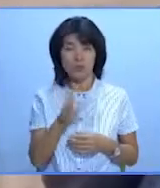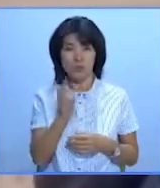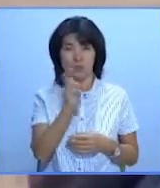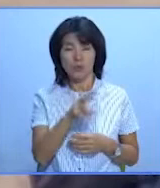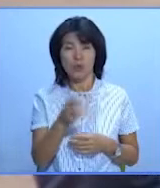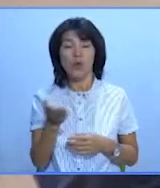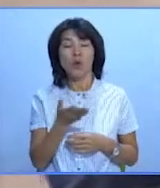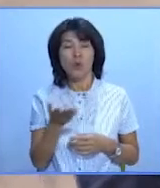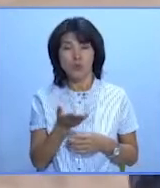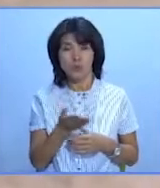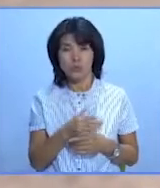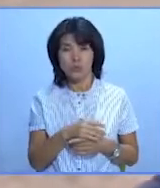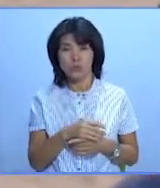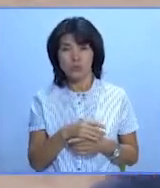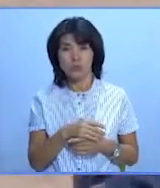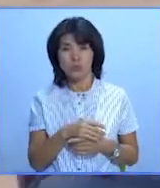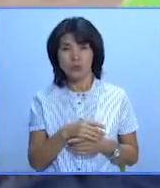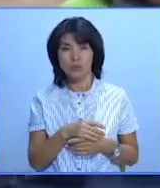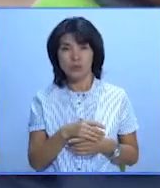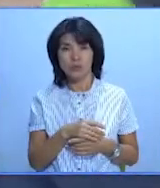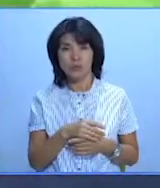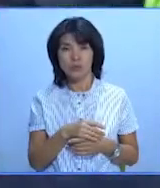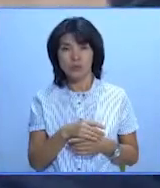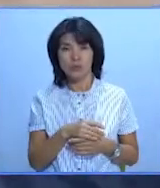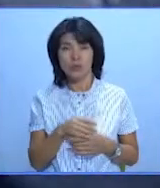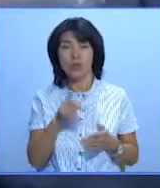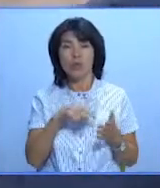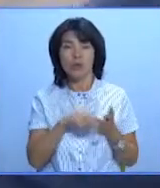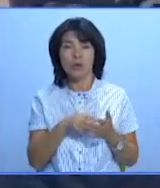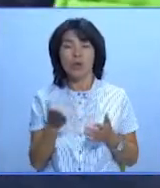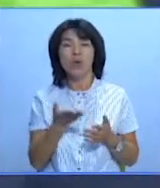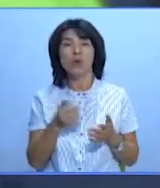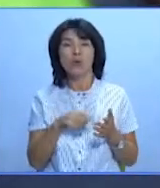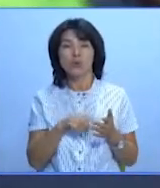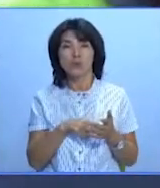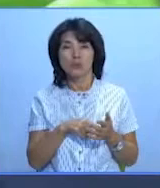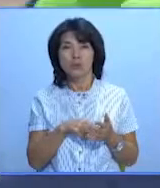его раз холода отдыхала